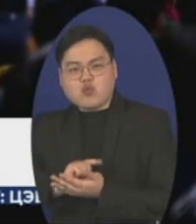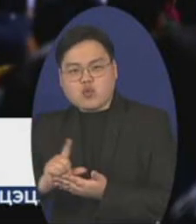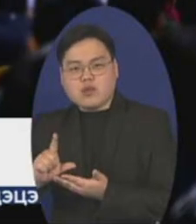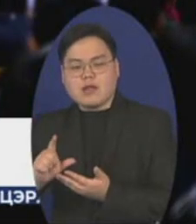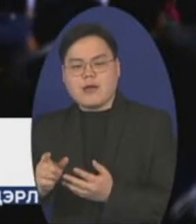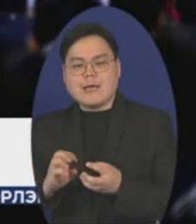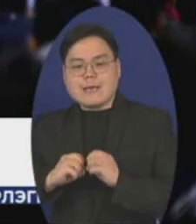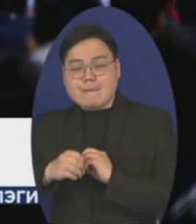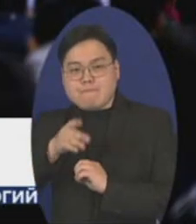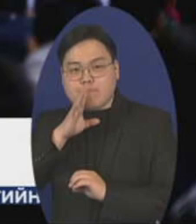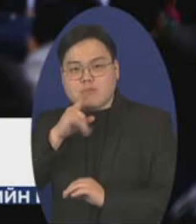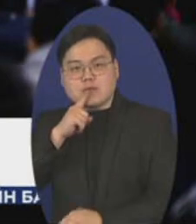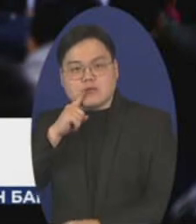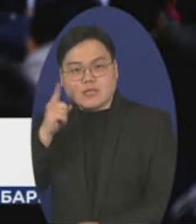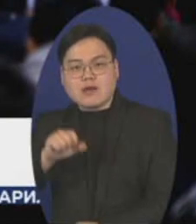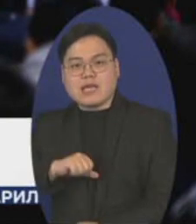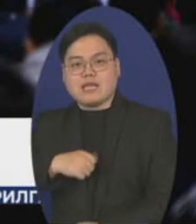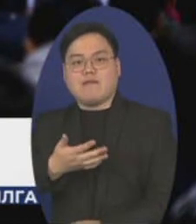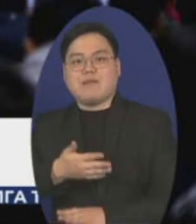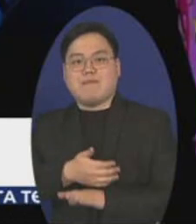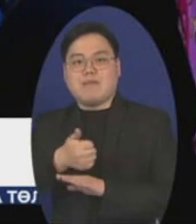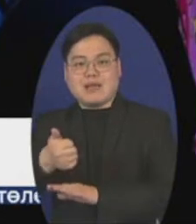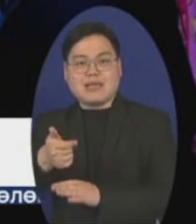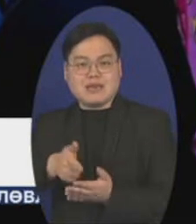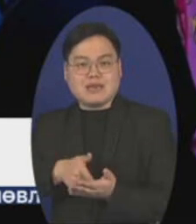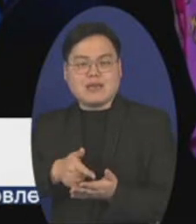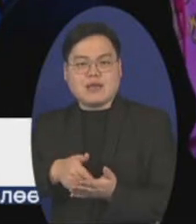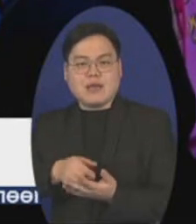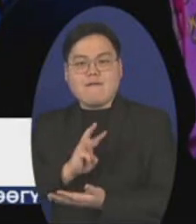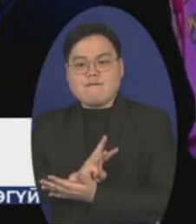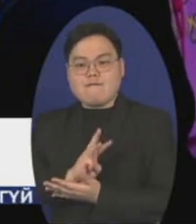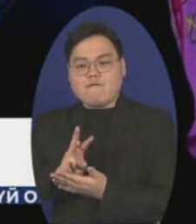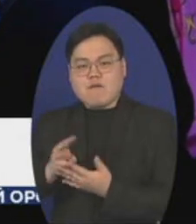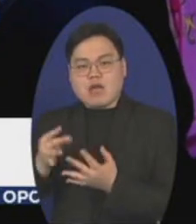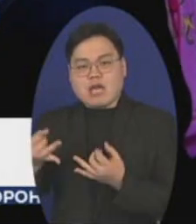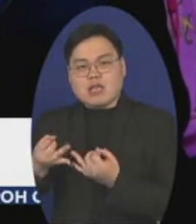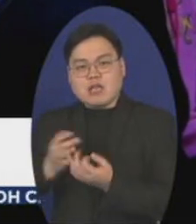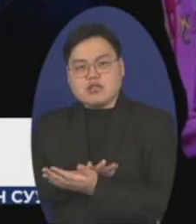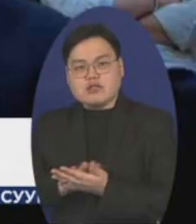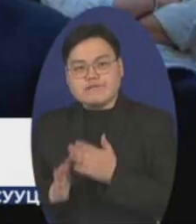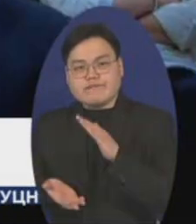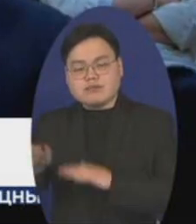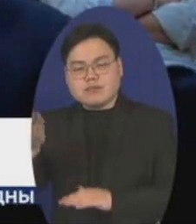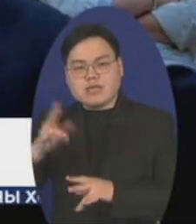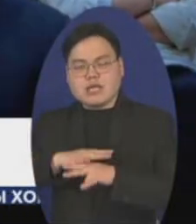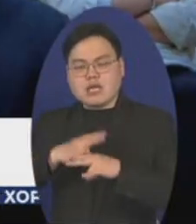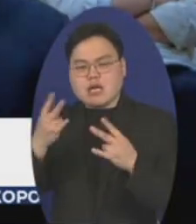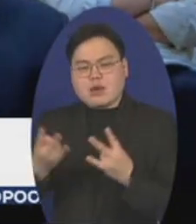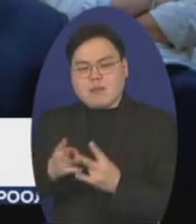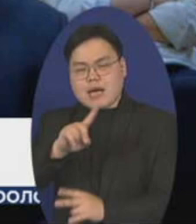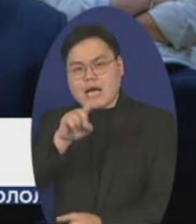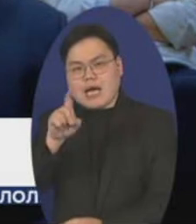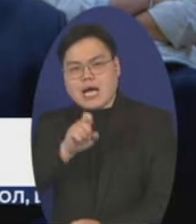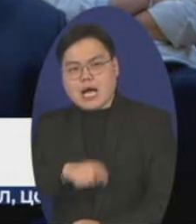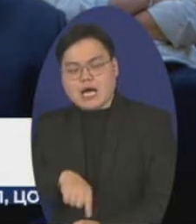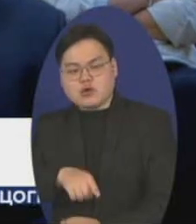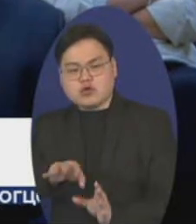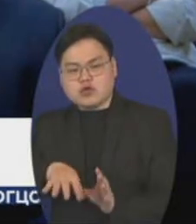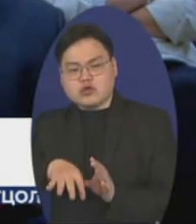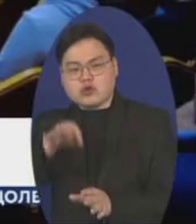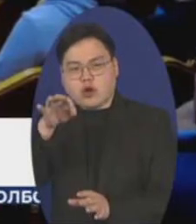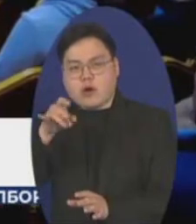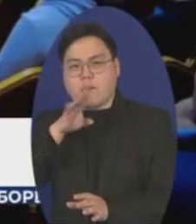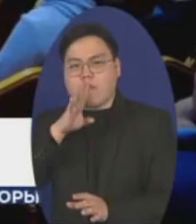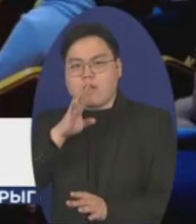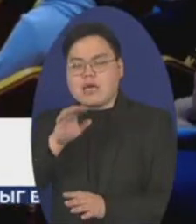залуусын оролцоо манлайлал чухал. Ди парламент бол цахим хувьсгалаар дамжуулан аливаа нийгмийн асуудлыг дэвшүүлэн улсын хурлаар хилэлцүүлэх, шийдвэр гаргах